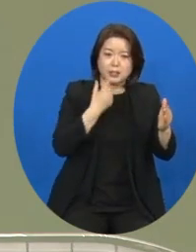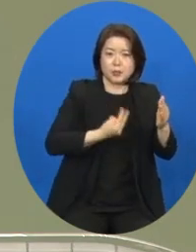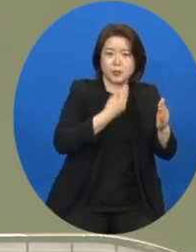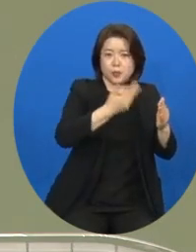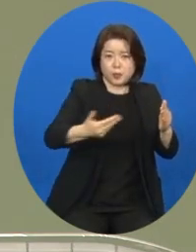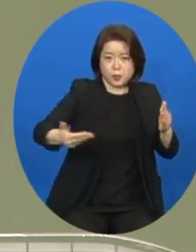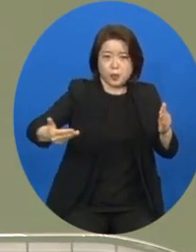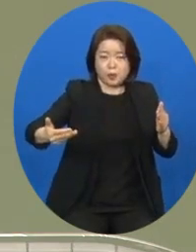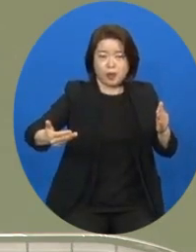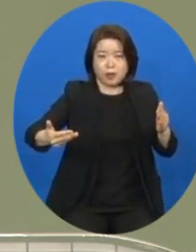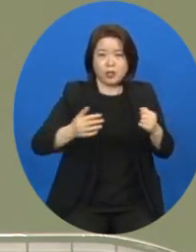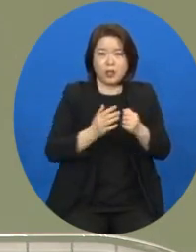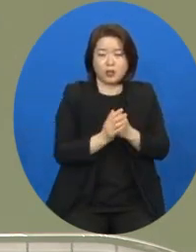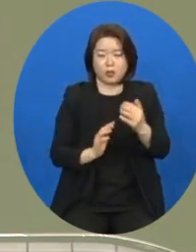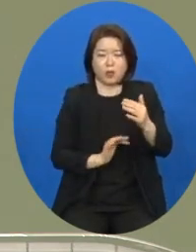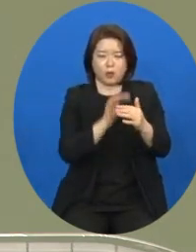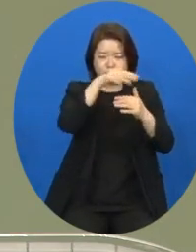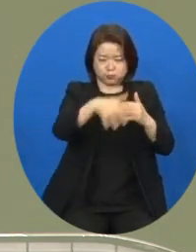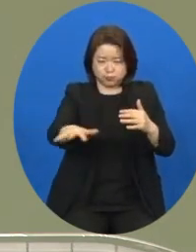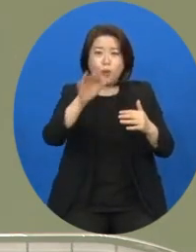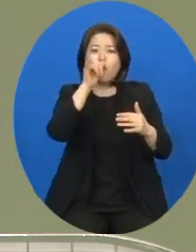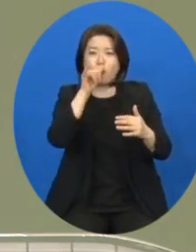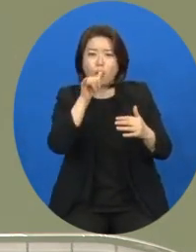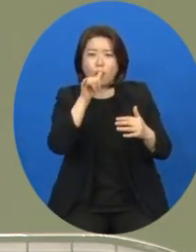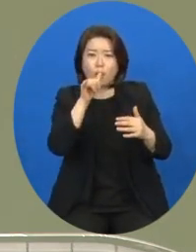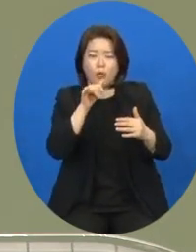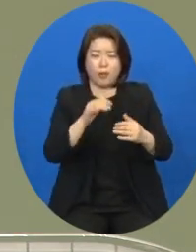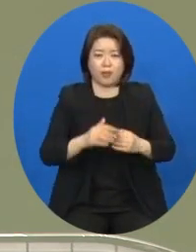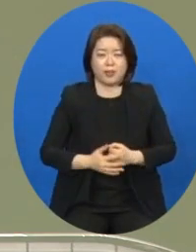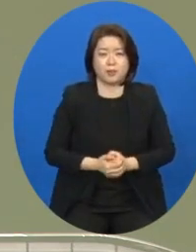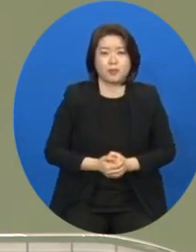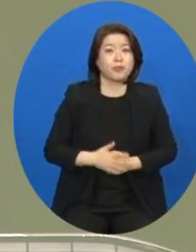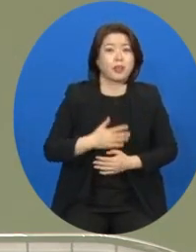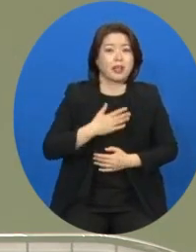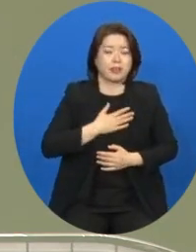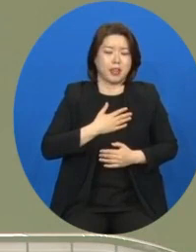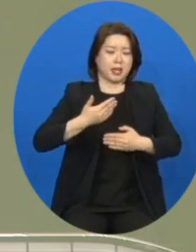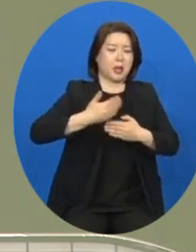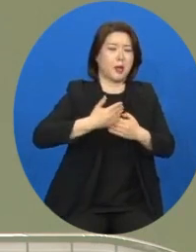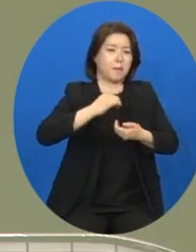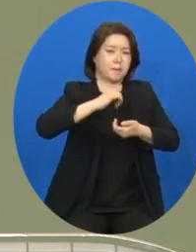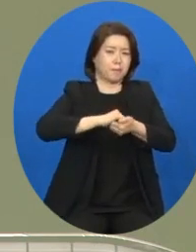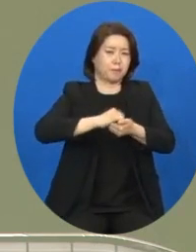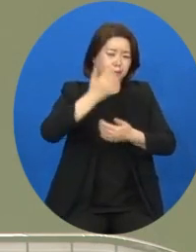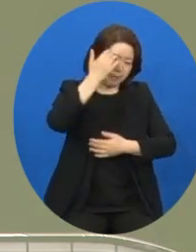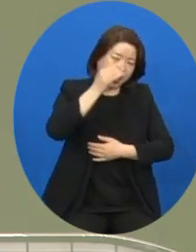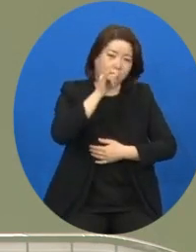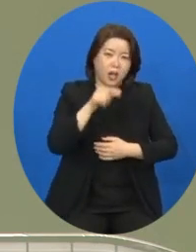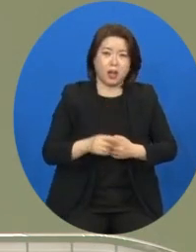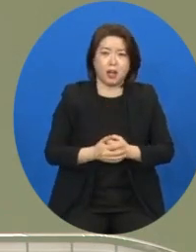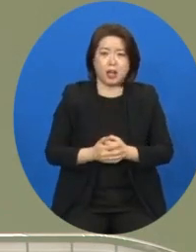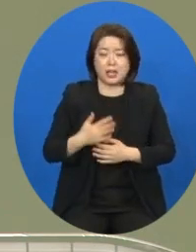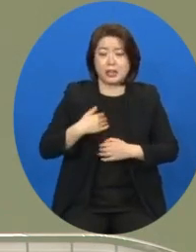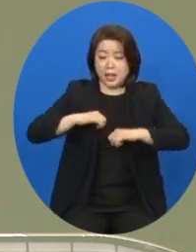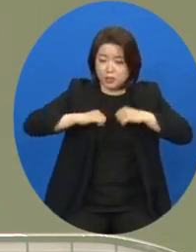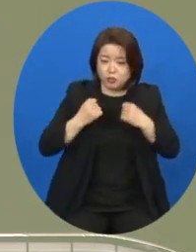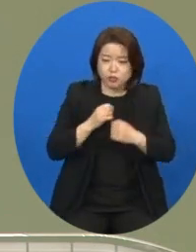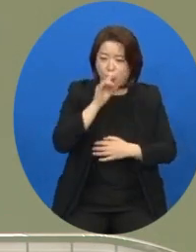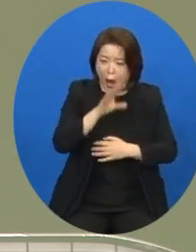강이 막 넘치고 있어요. 내가 막고 있을 뿐이에요. 순종 못하니까.